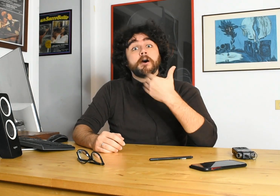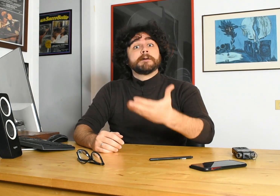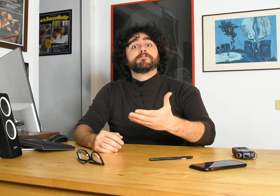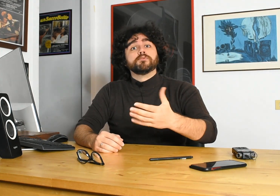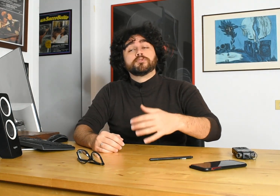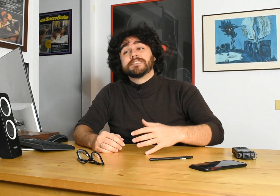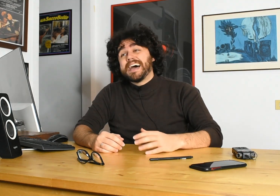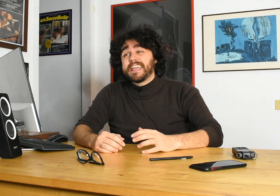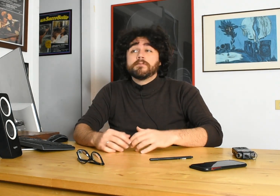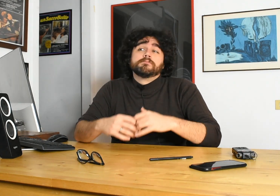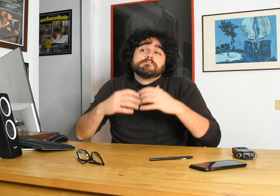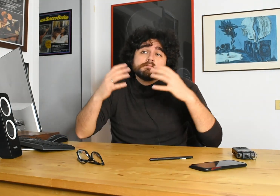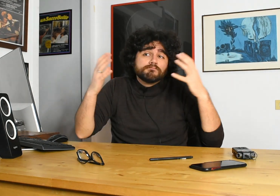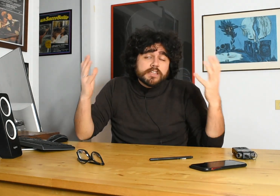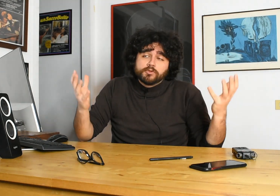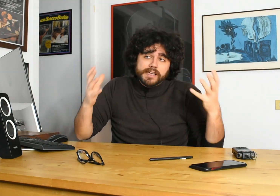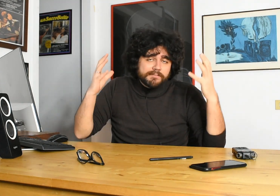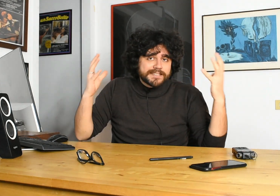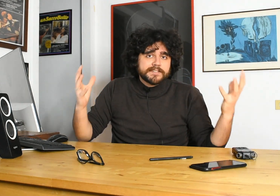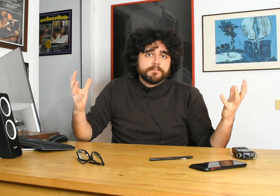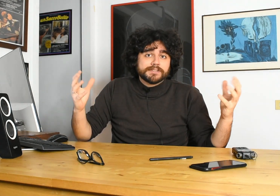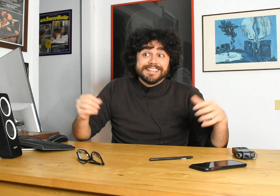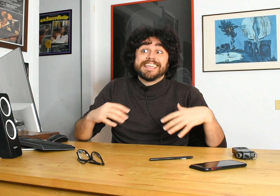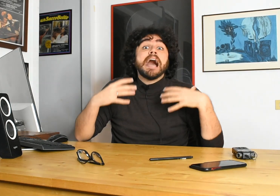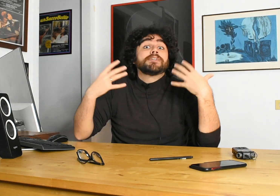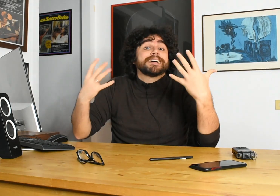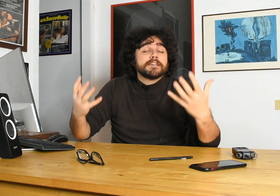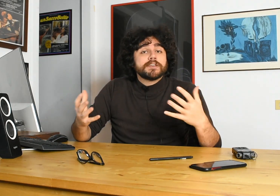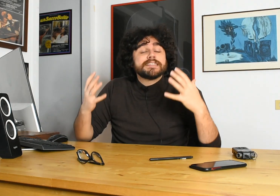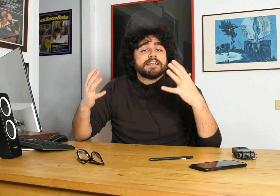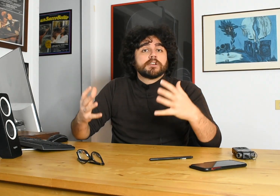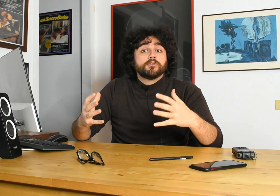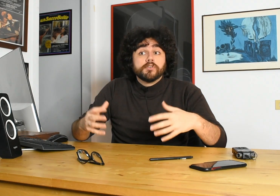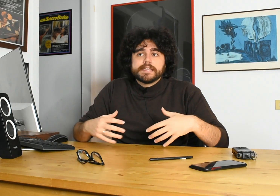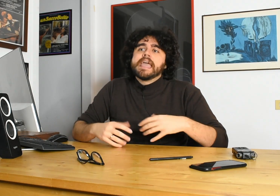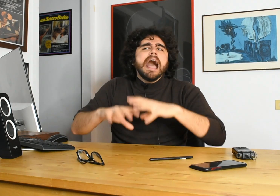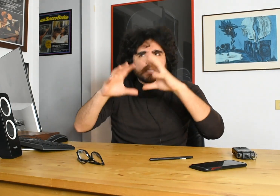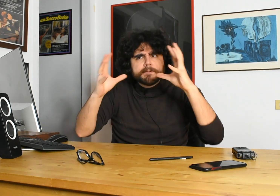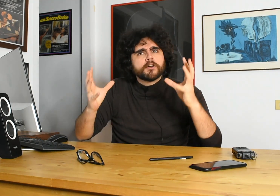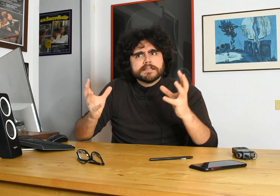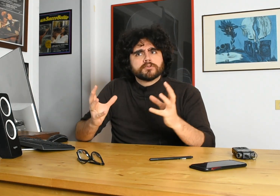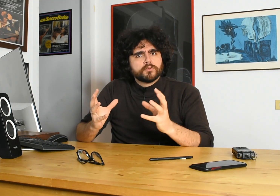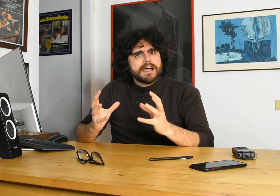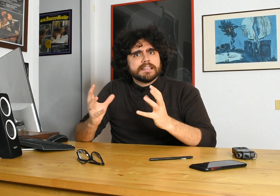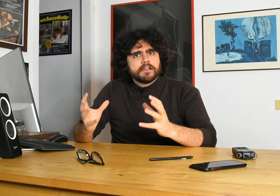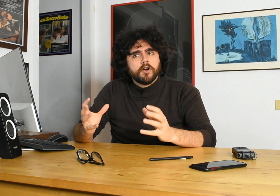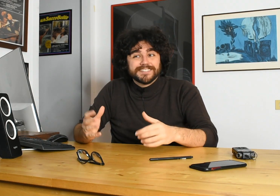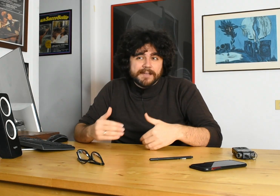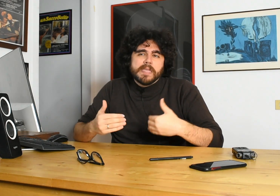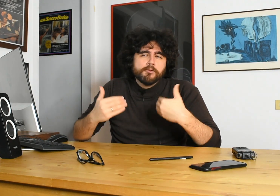vero, però appunto dare un aiuto anche abbastanza importante a una categoria di lavoratori che, anche per come è